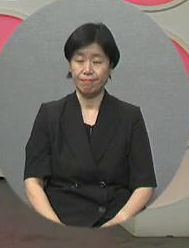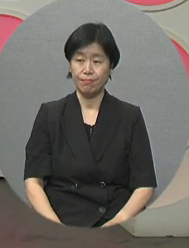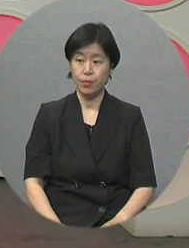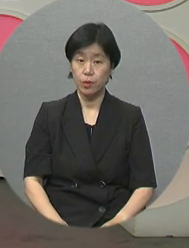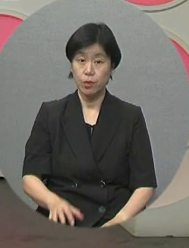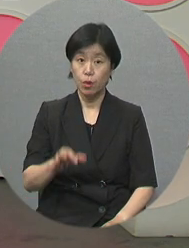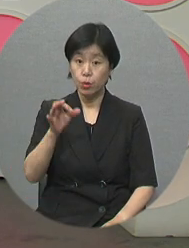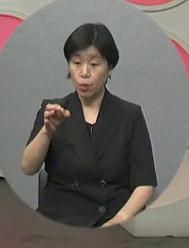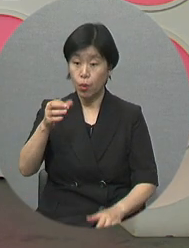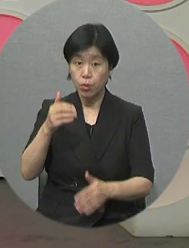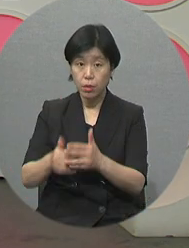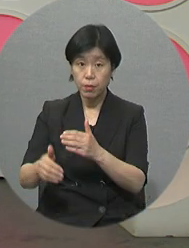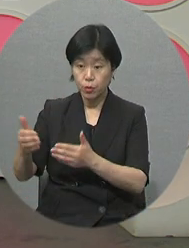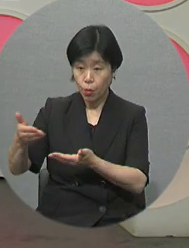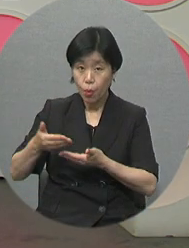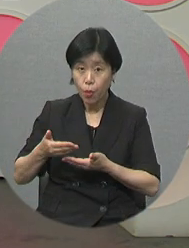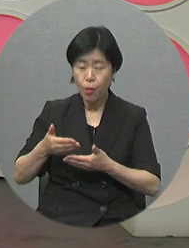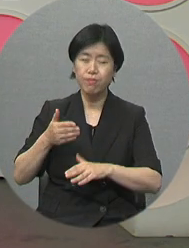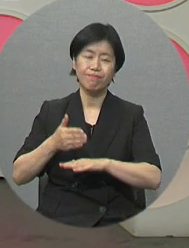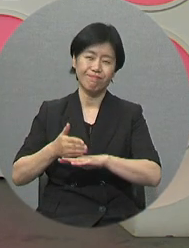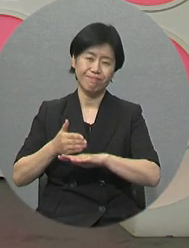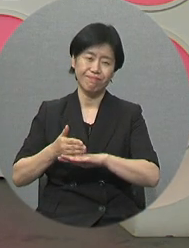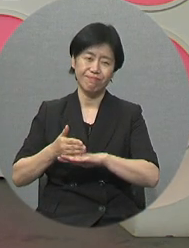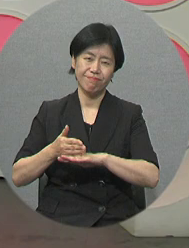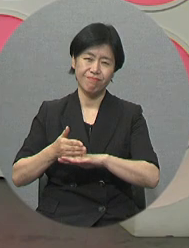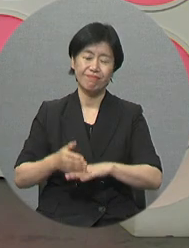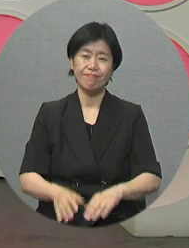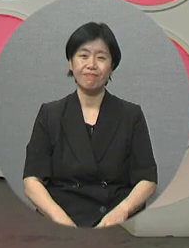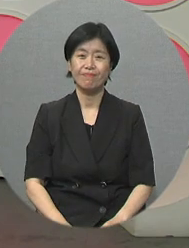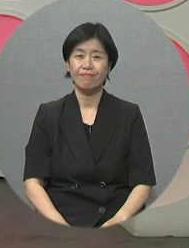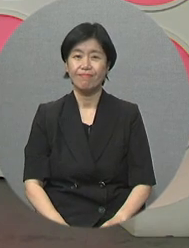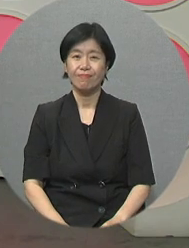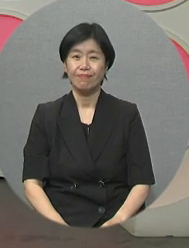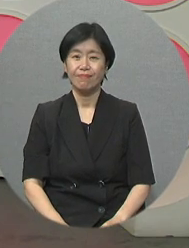이렇게 돌려주셔서 정말 감사합니다.